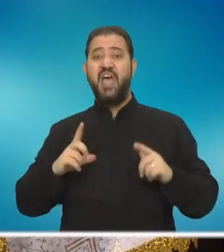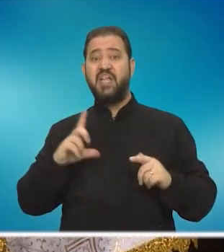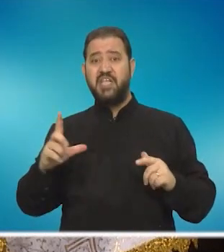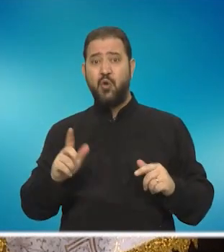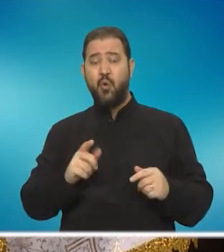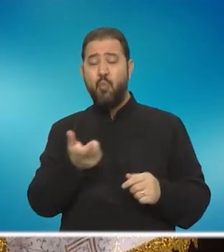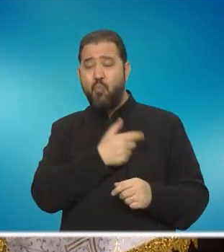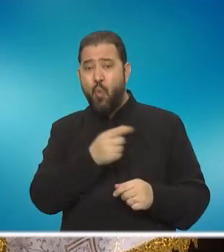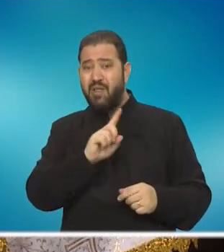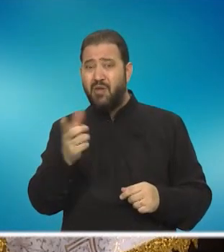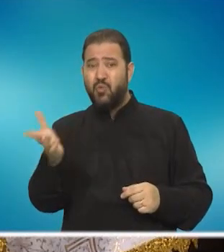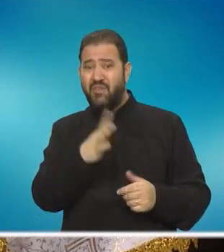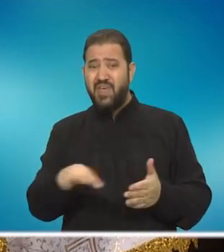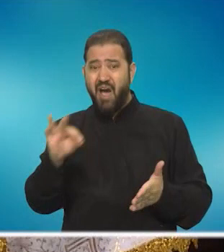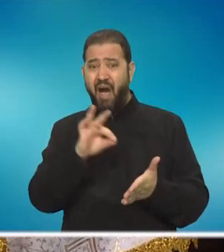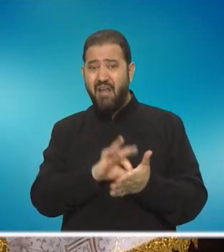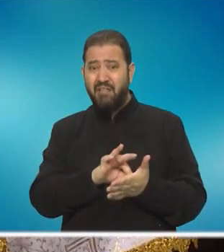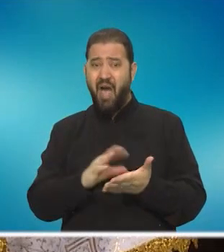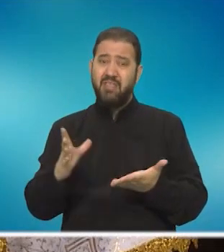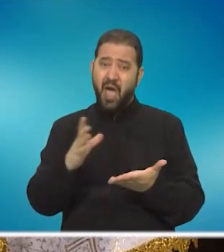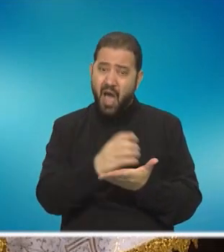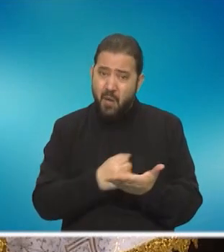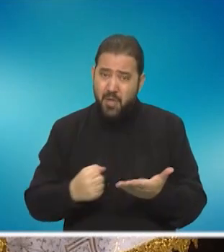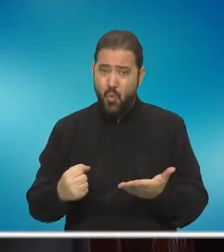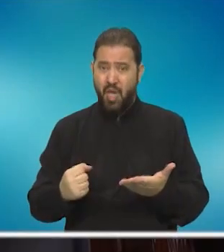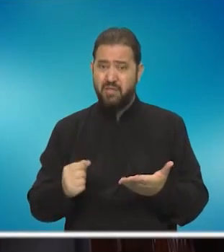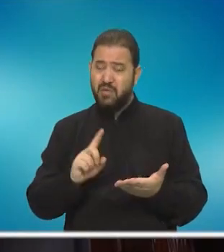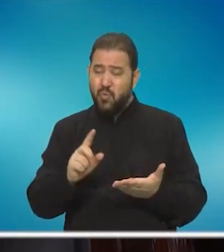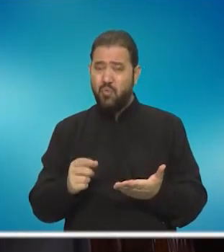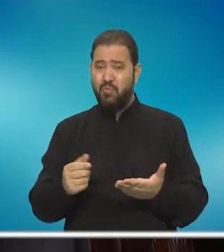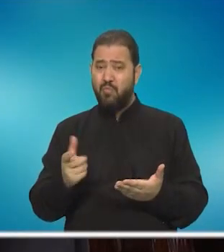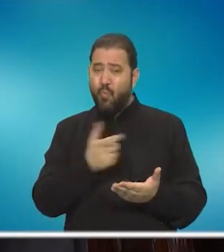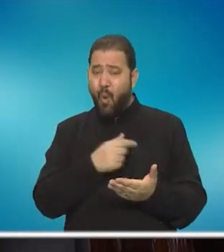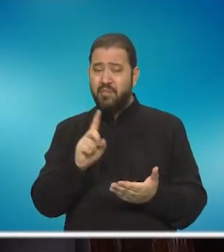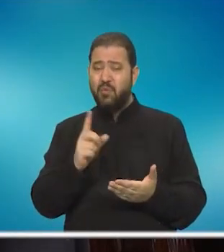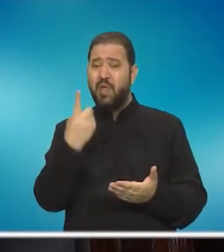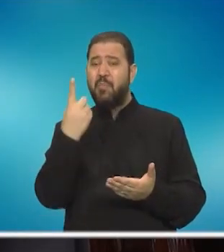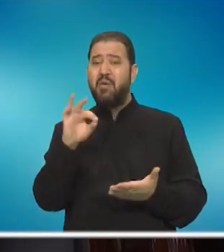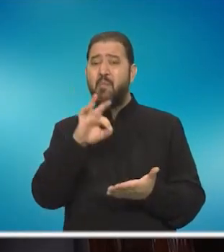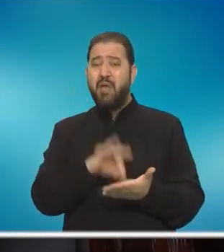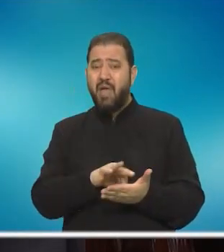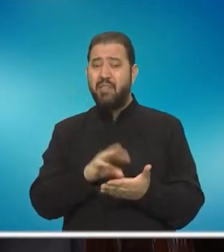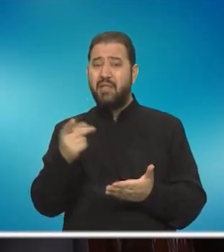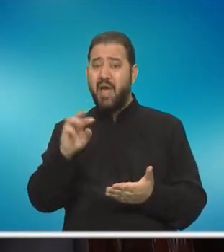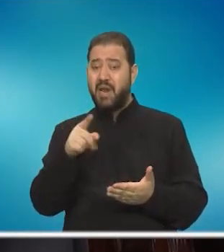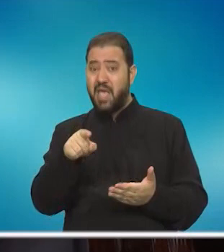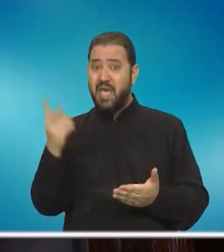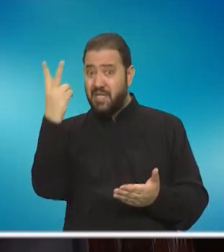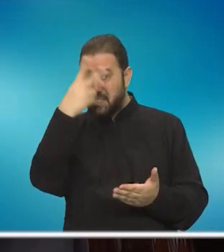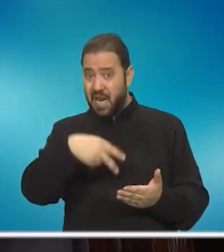reușesc, trebuie să fim realiști. Nu reușesc sau nu reușesc de prima dată, dar înțeleg că